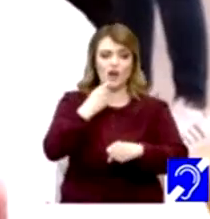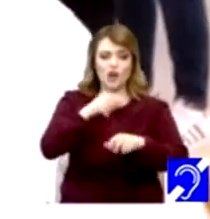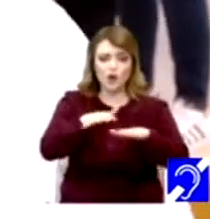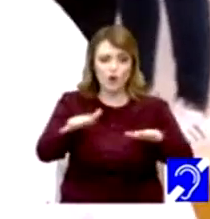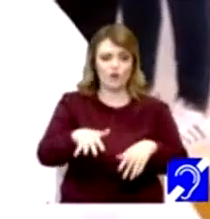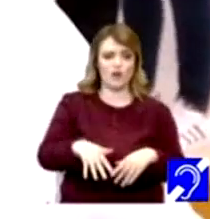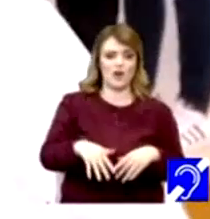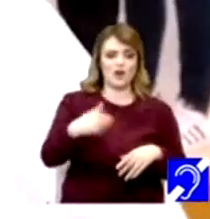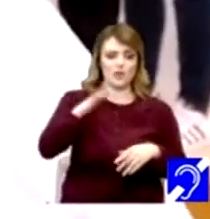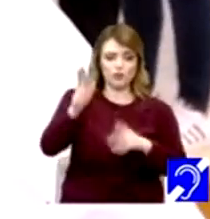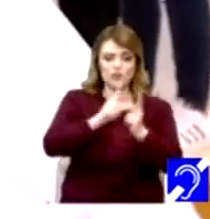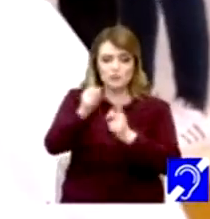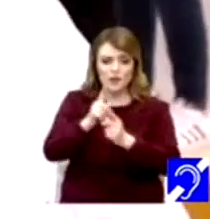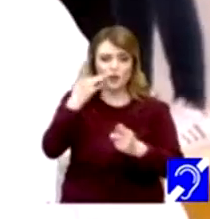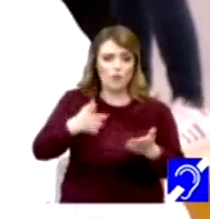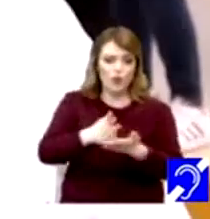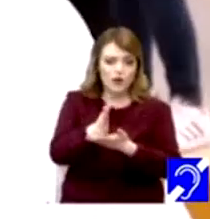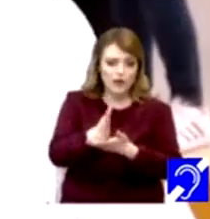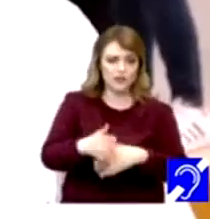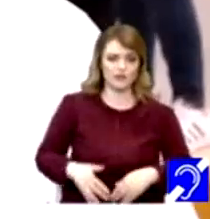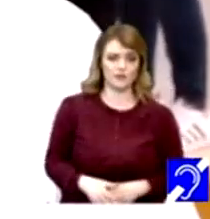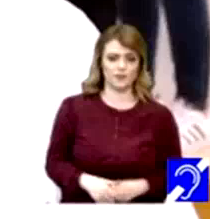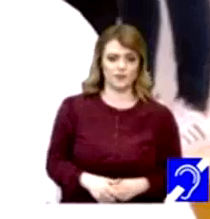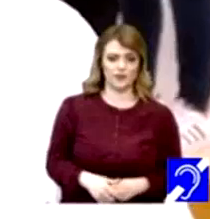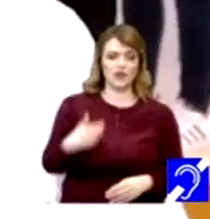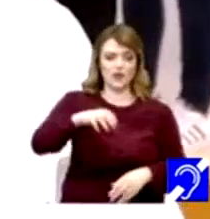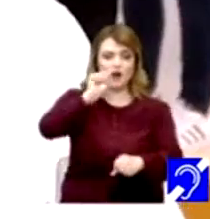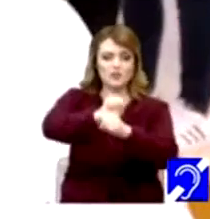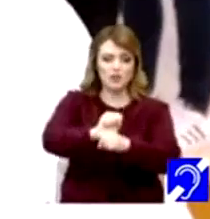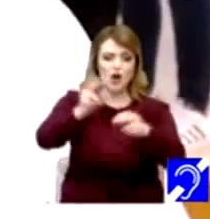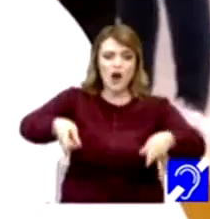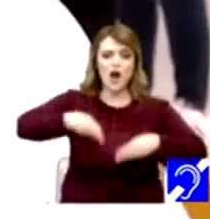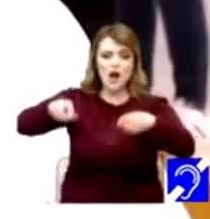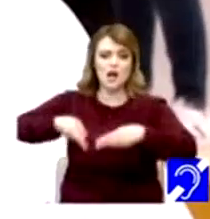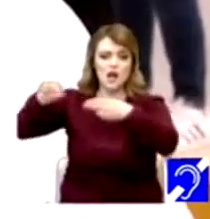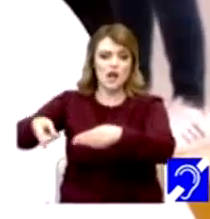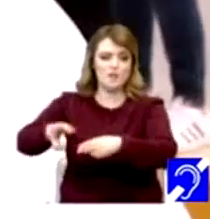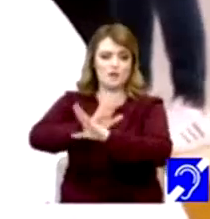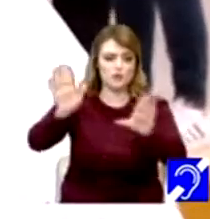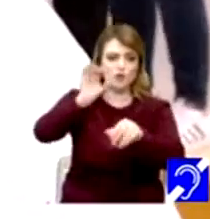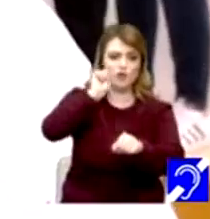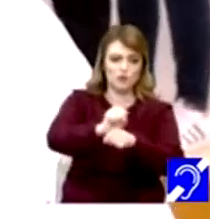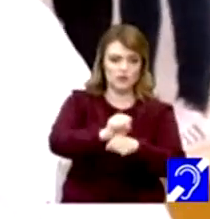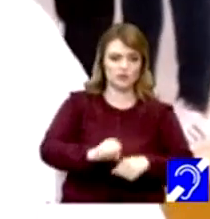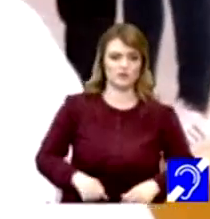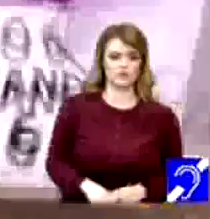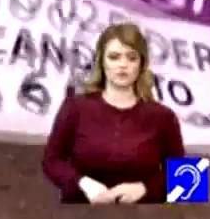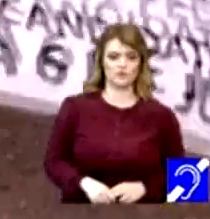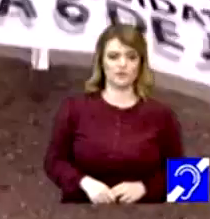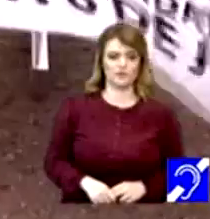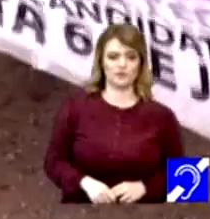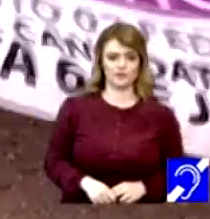de políticos que guardan silencio y de esa manera se convierten en cómplices del crimen